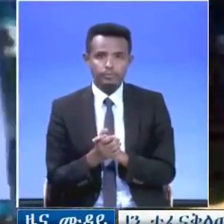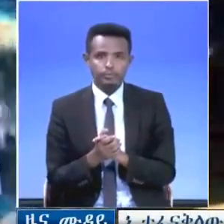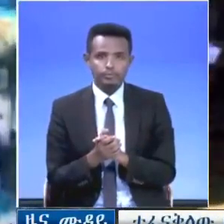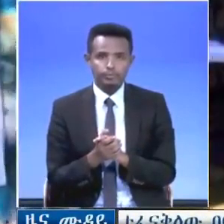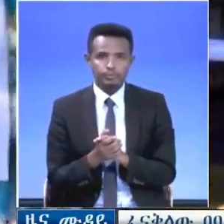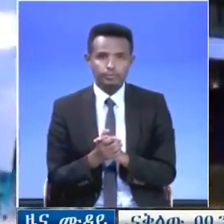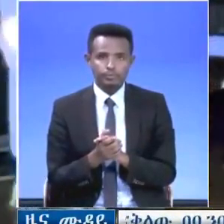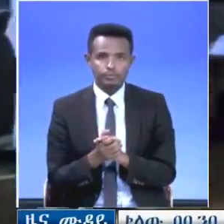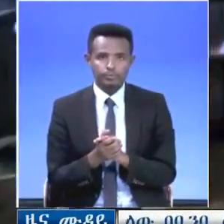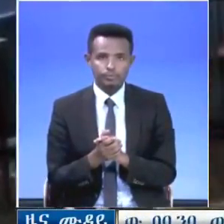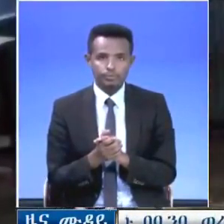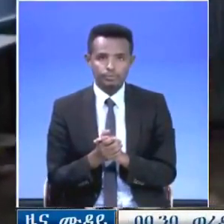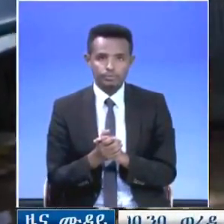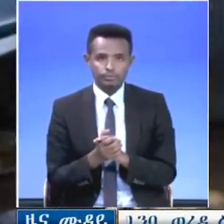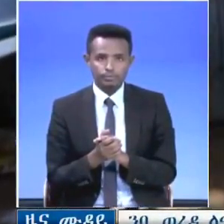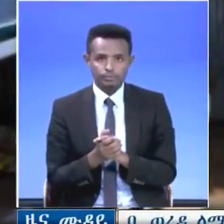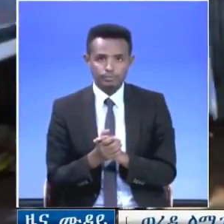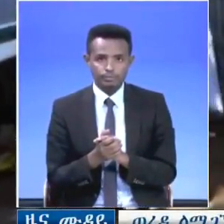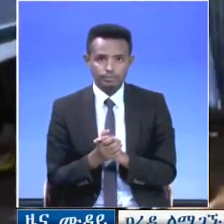ክላስ ወስ